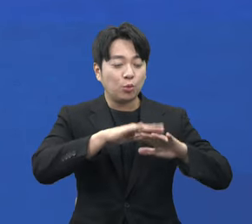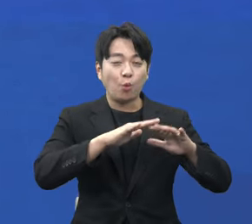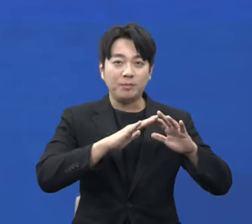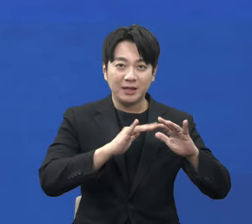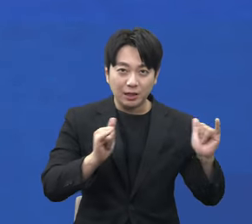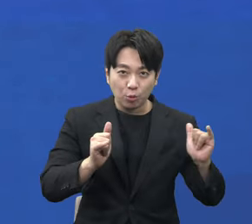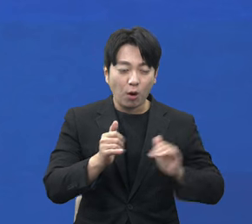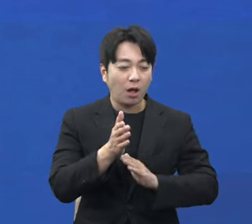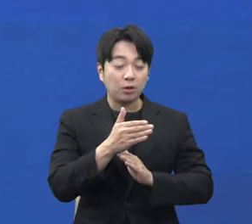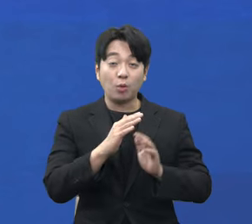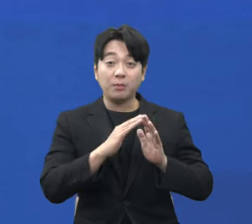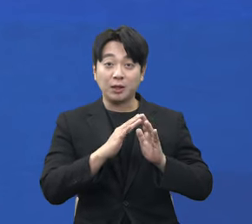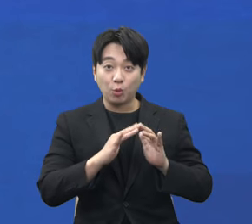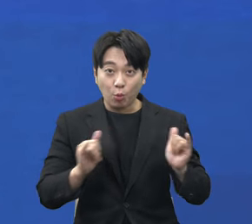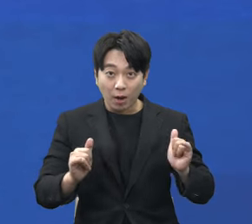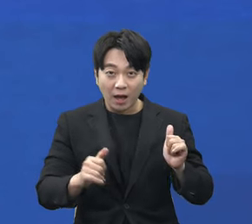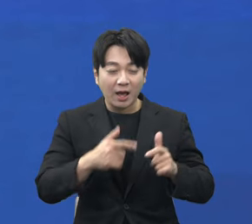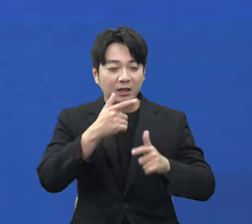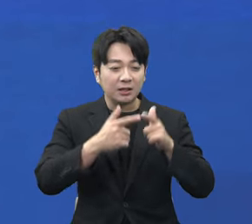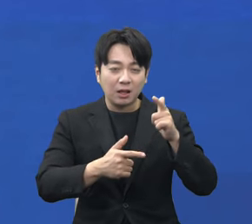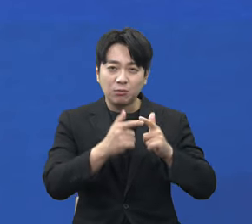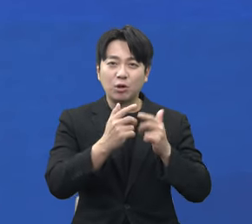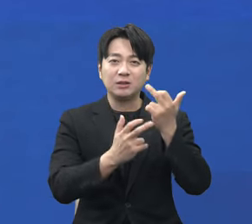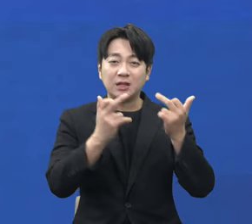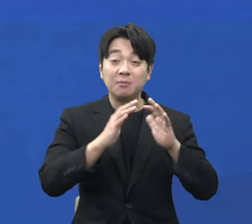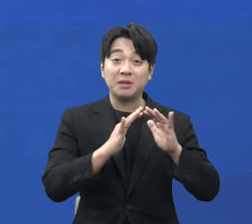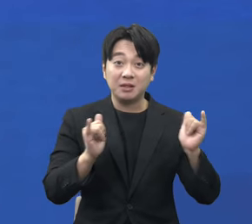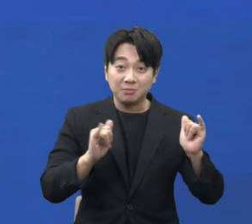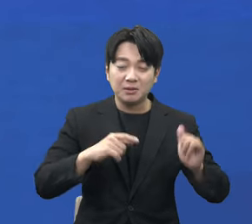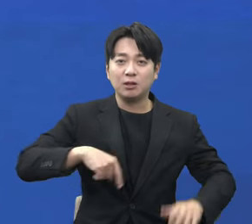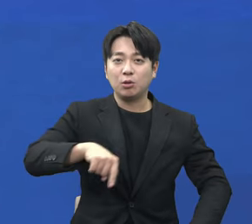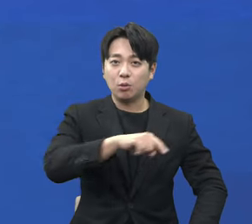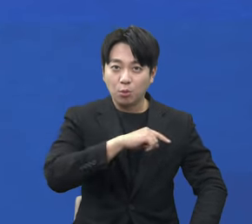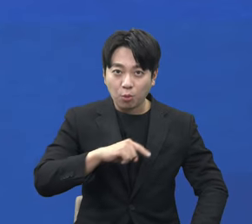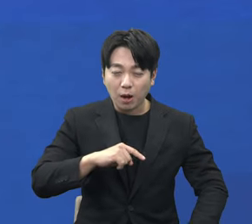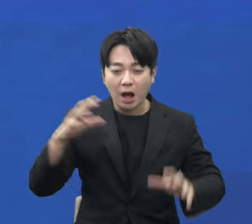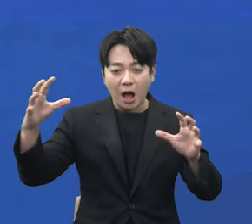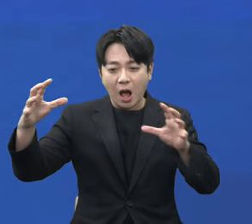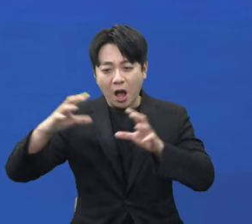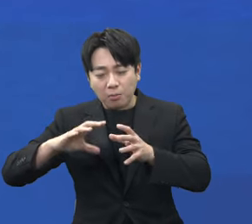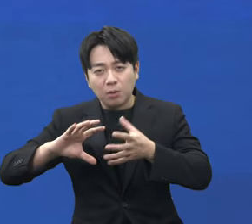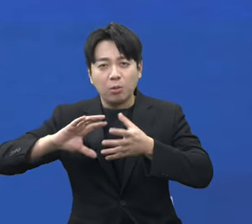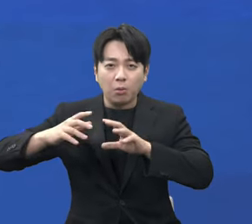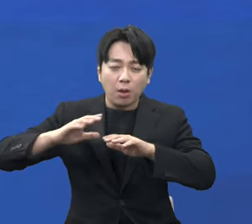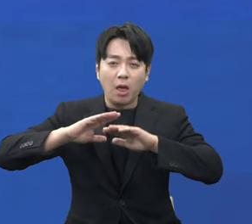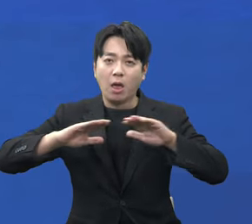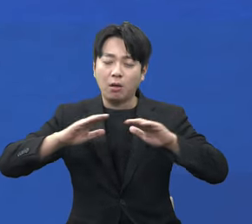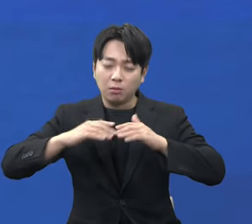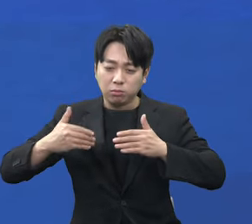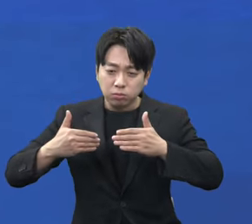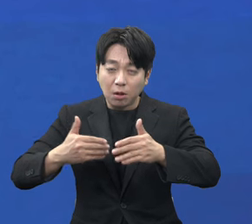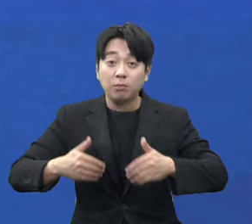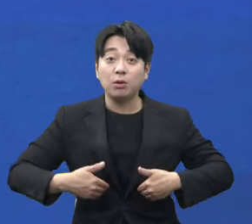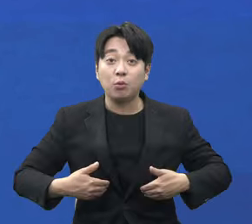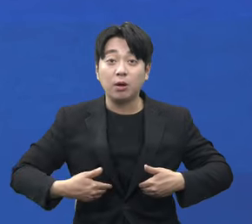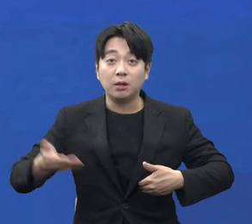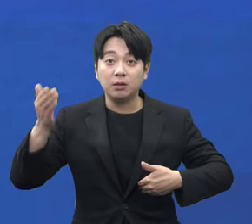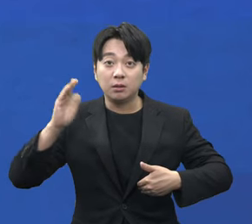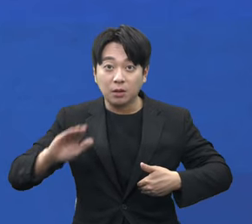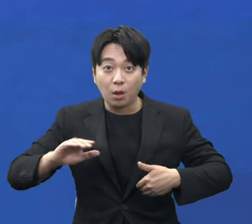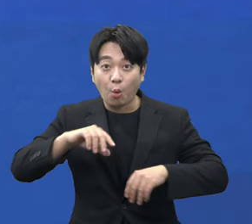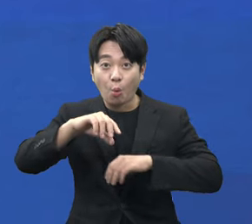임업인과 소통하며 헤쳐나가야 할 일들이 산재해 있는 데도 불구하고 현실을 도피하고